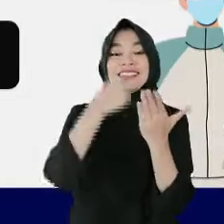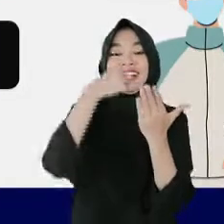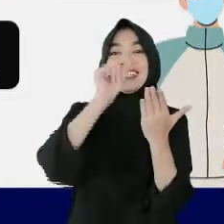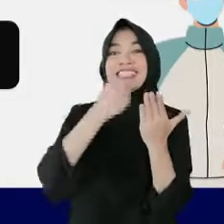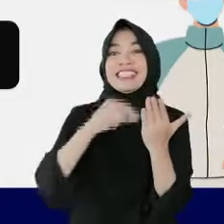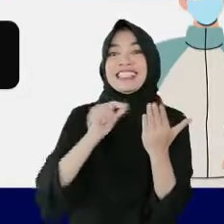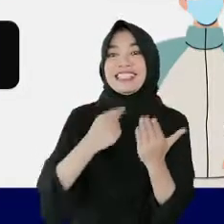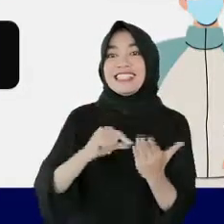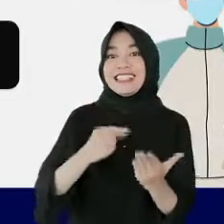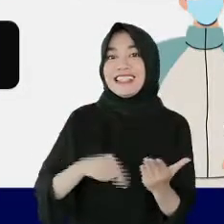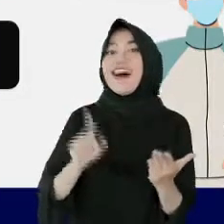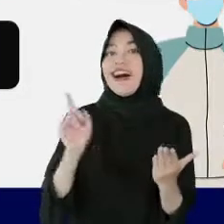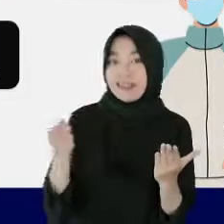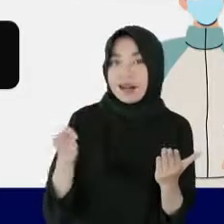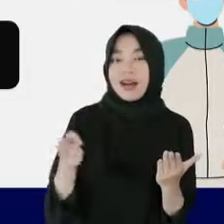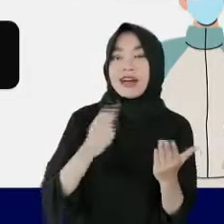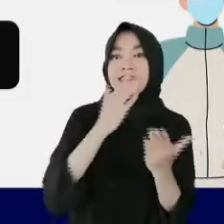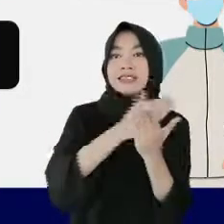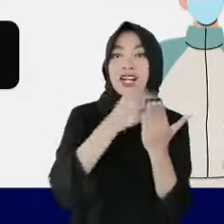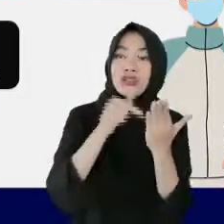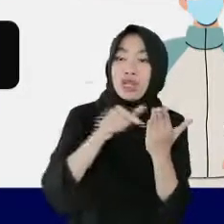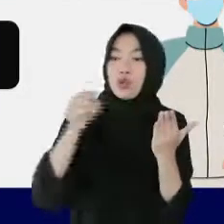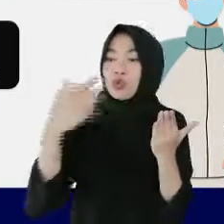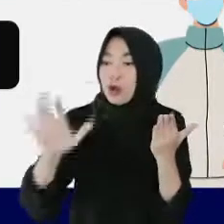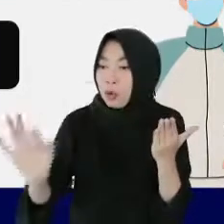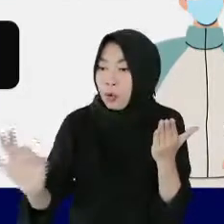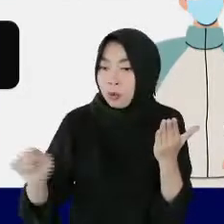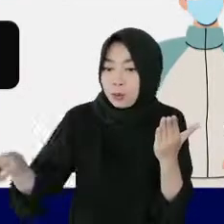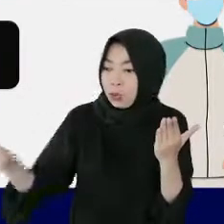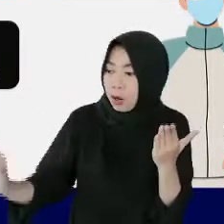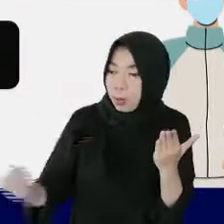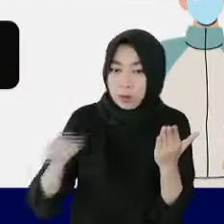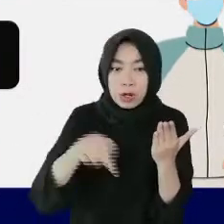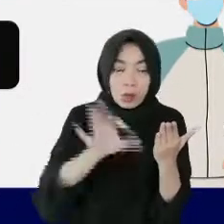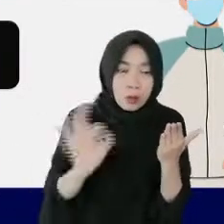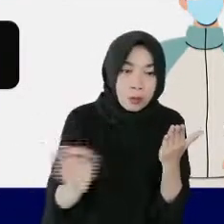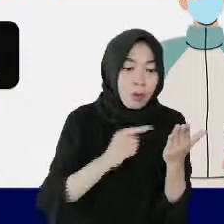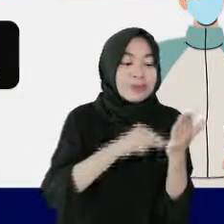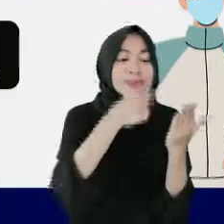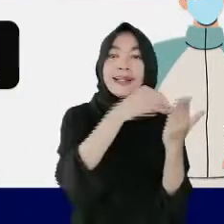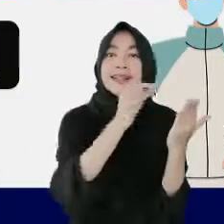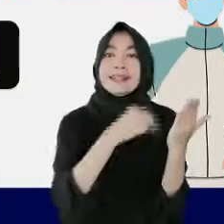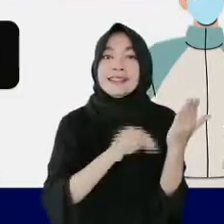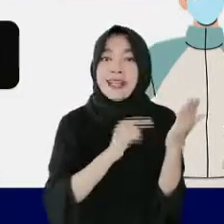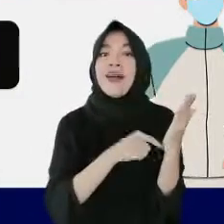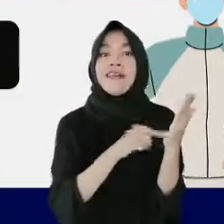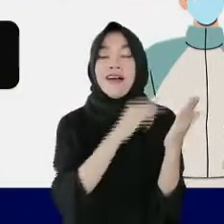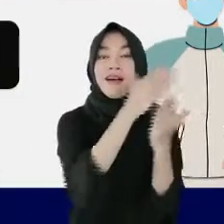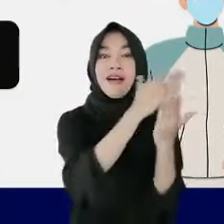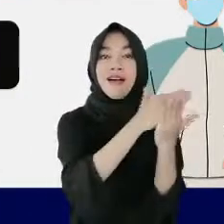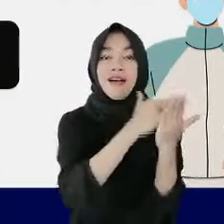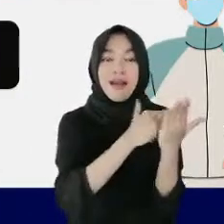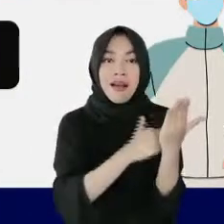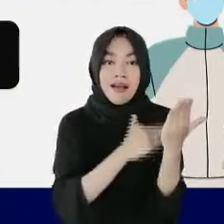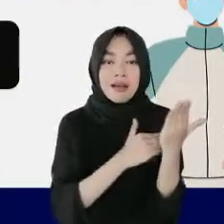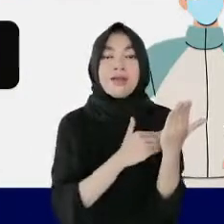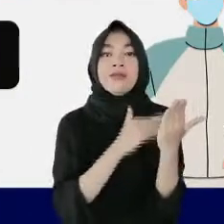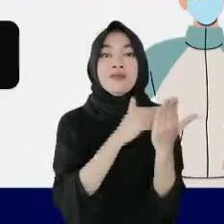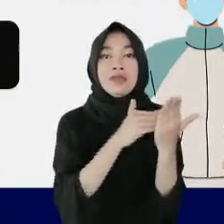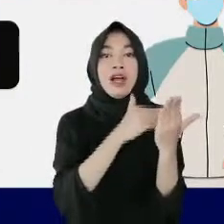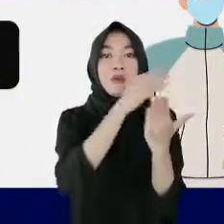checklist ya jadi dari seluruh Miftah pertamanya rekomendasi protokol kesehatan yang kita sampaikan